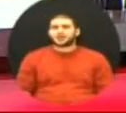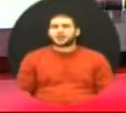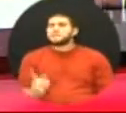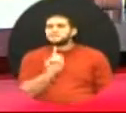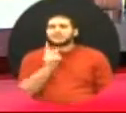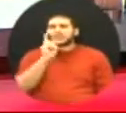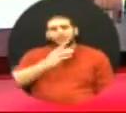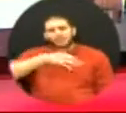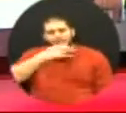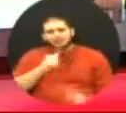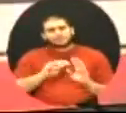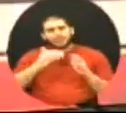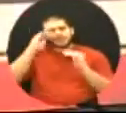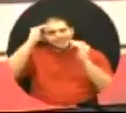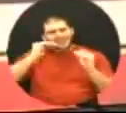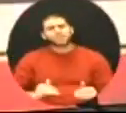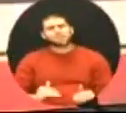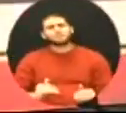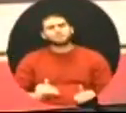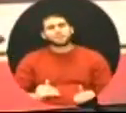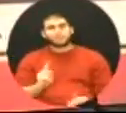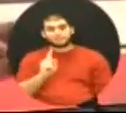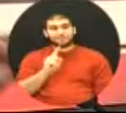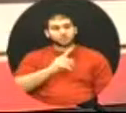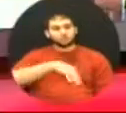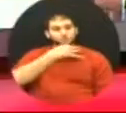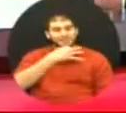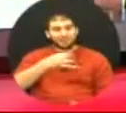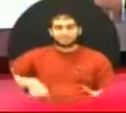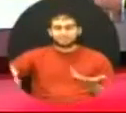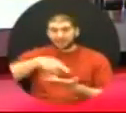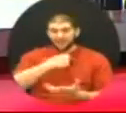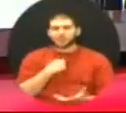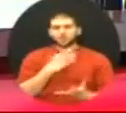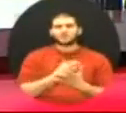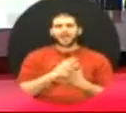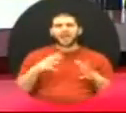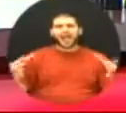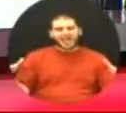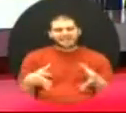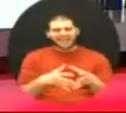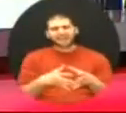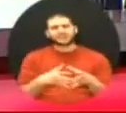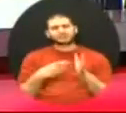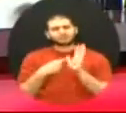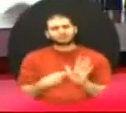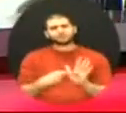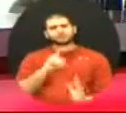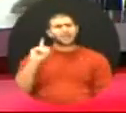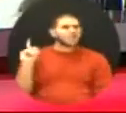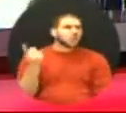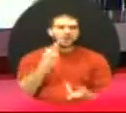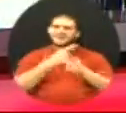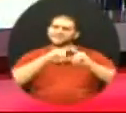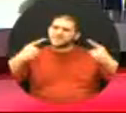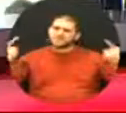יוזכר. מי אמור לדבר? מה יהיה סדר היום של העצרת? מי שידברו בכיכר, והלכנו על עצרת שמביאה את כל הגוונים